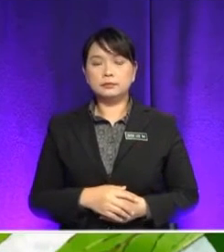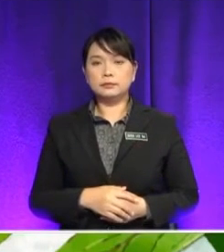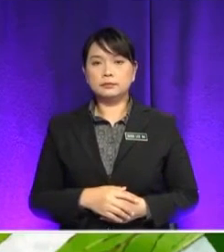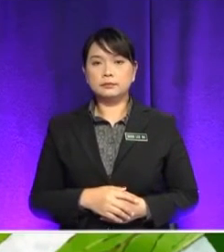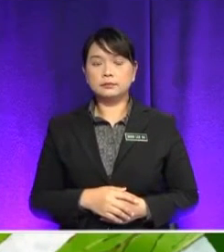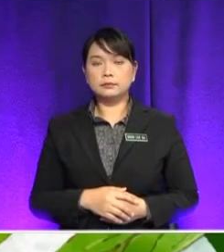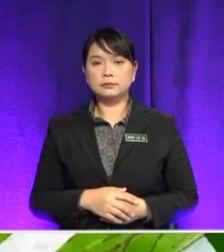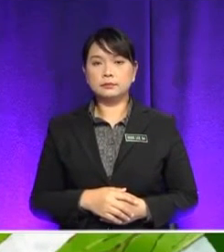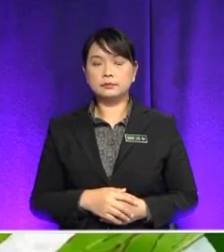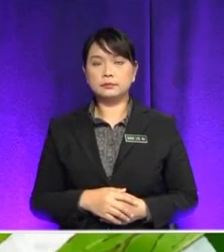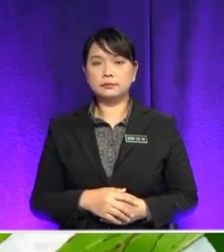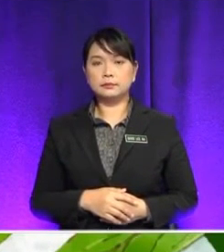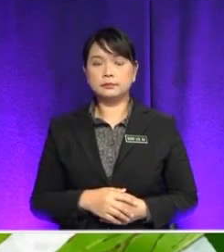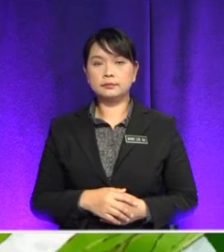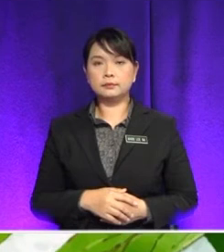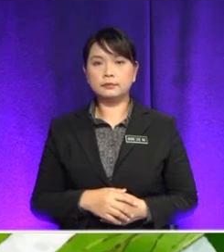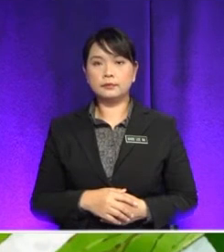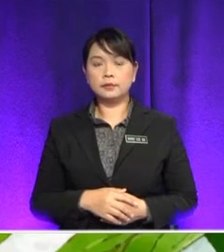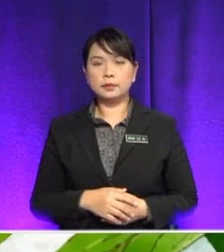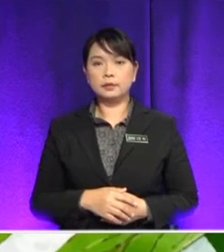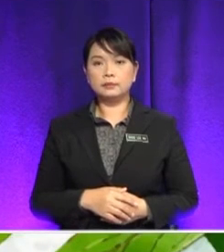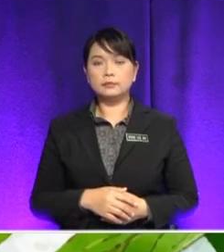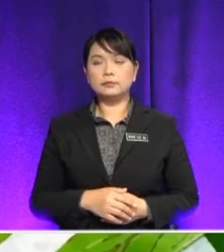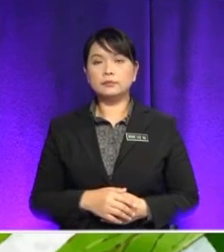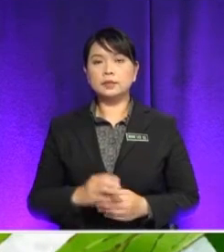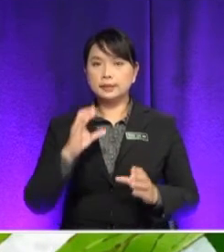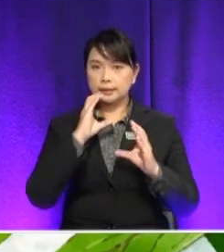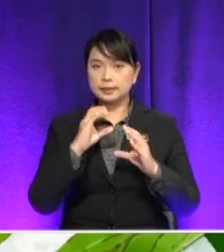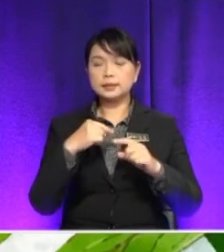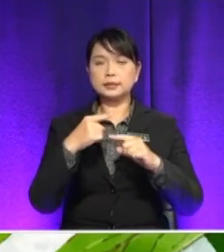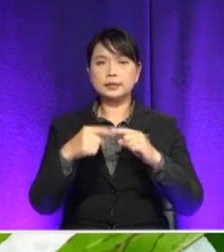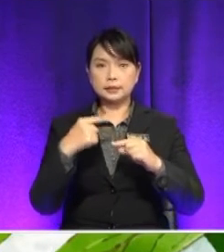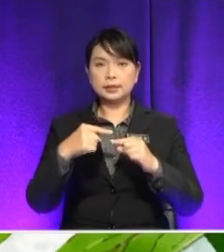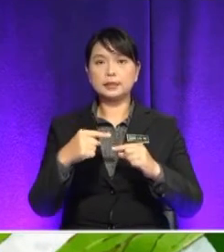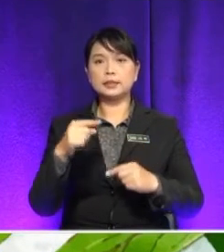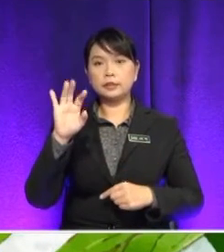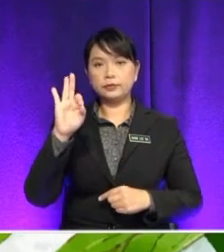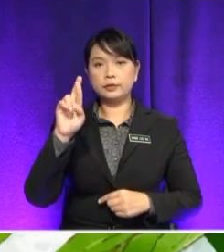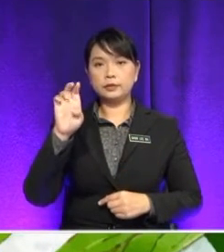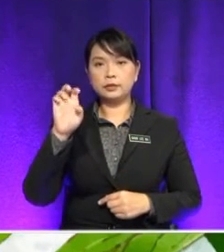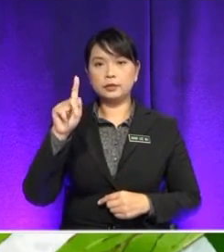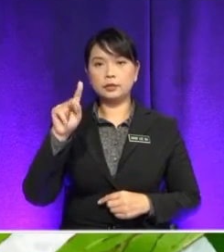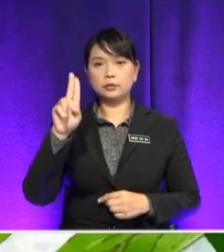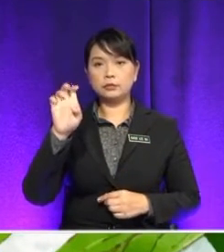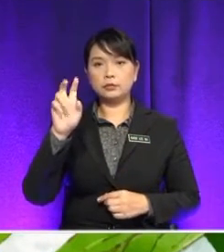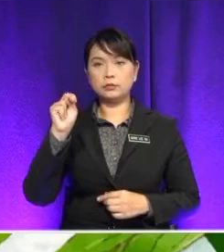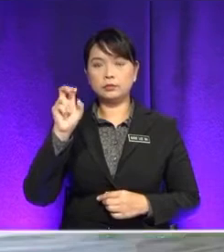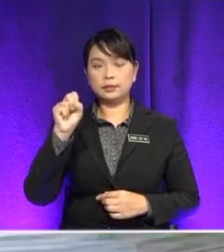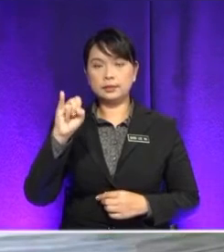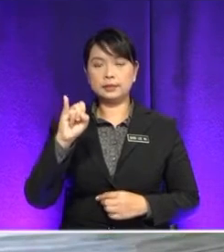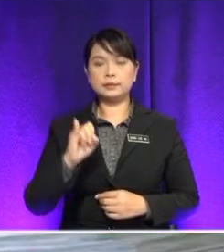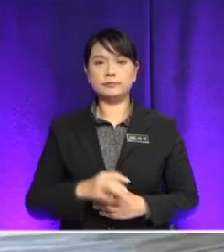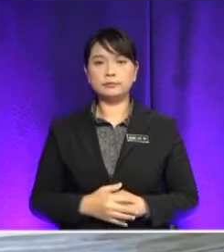itu oke dia cerita tentang Free Queen frekuensi Oke frekuensi bagi bunyi ke